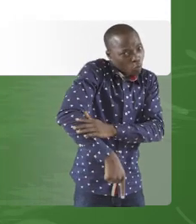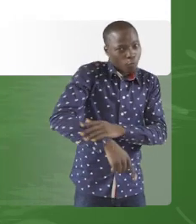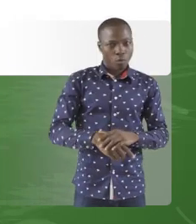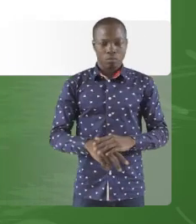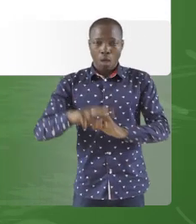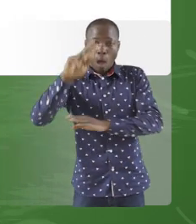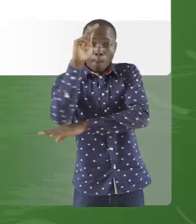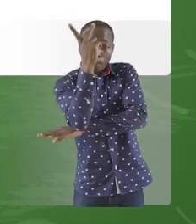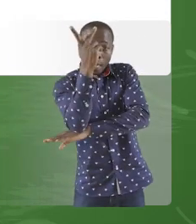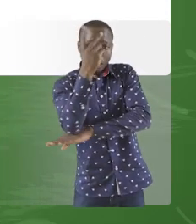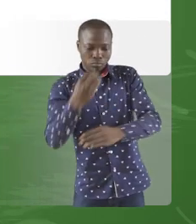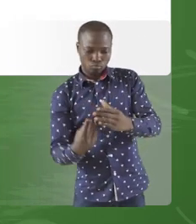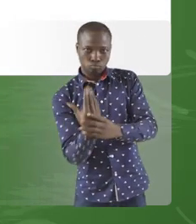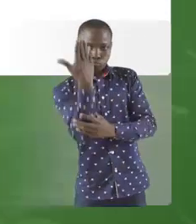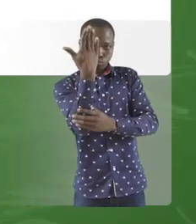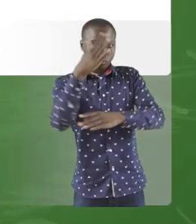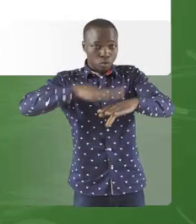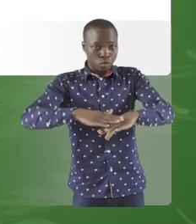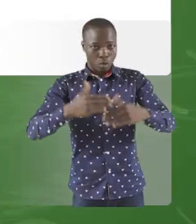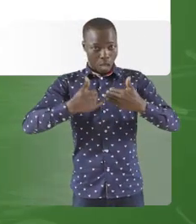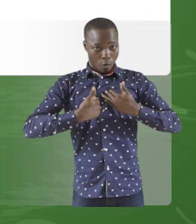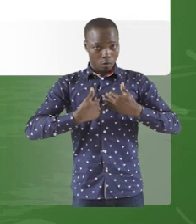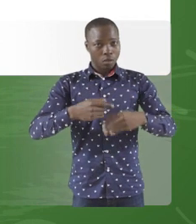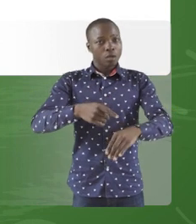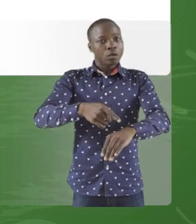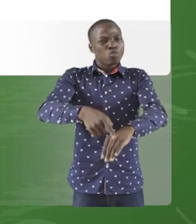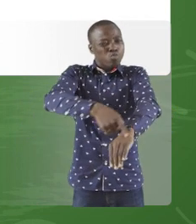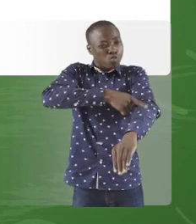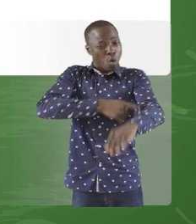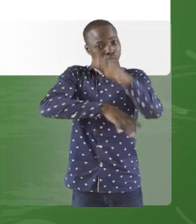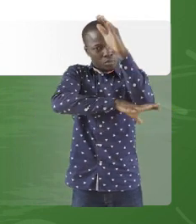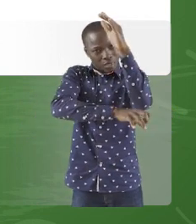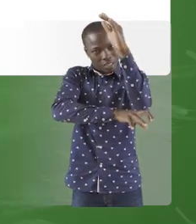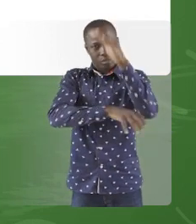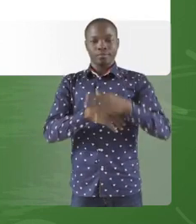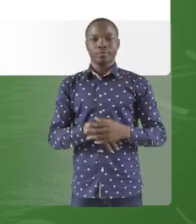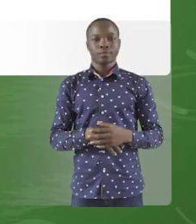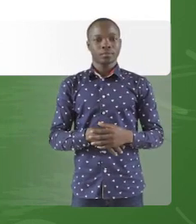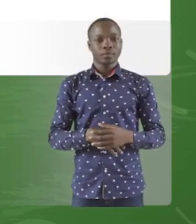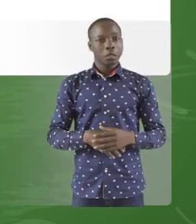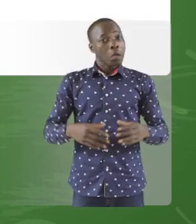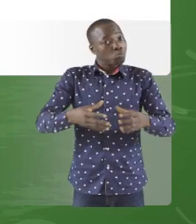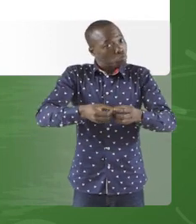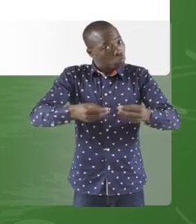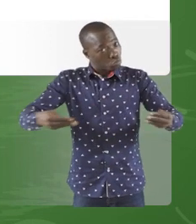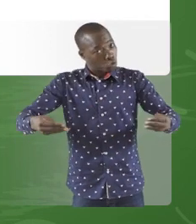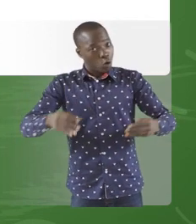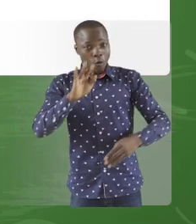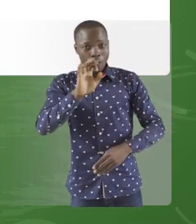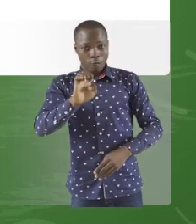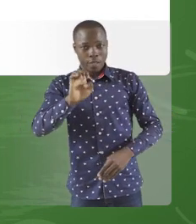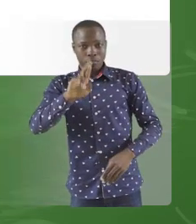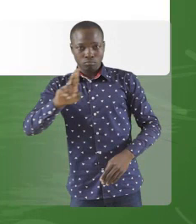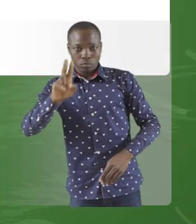Les plantes qui s'y développent ont de longues racines en général. Quant aux sols